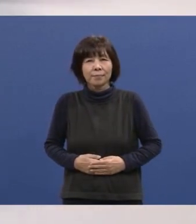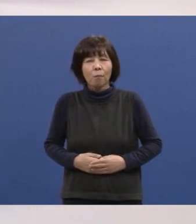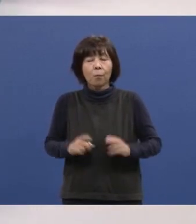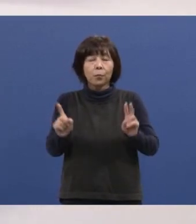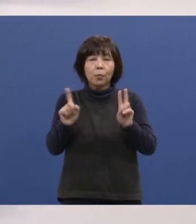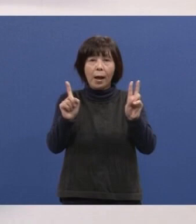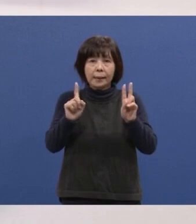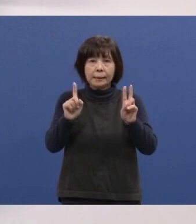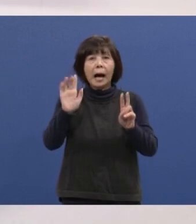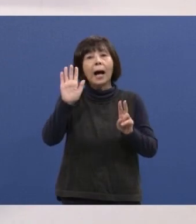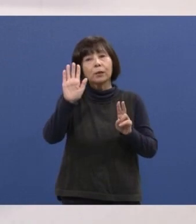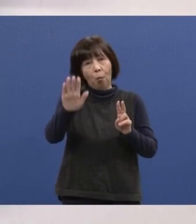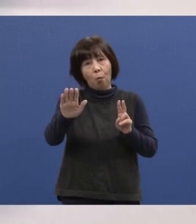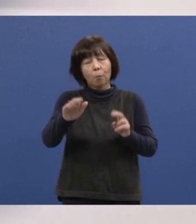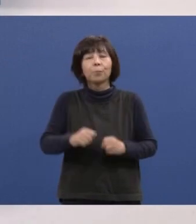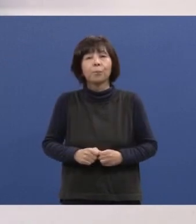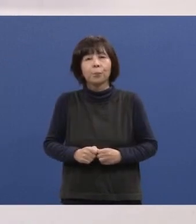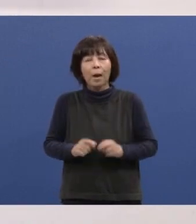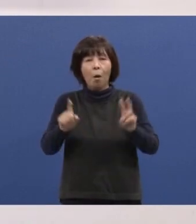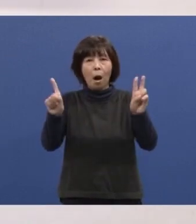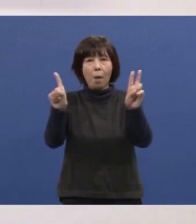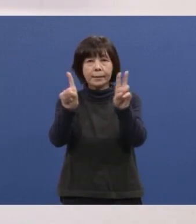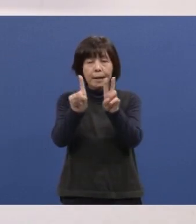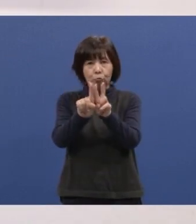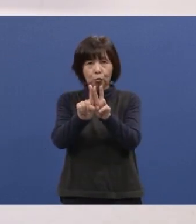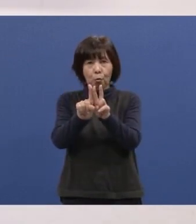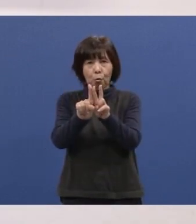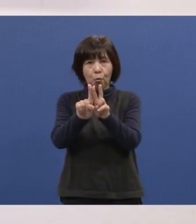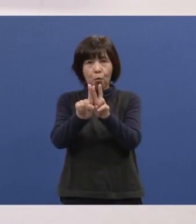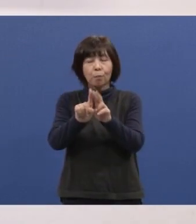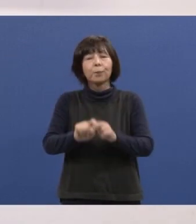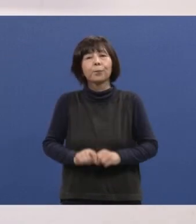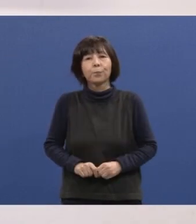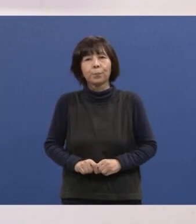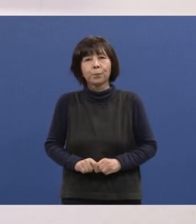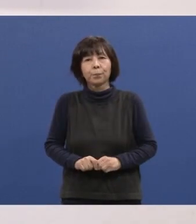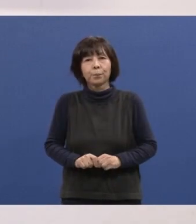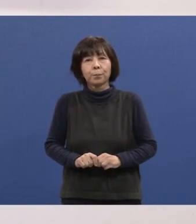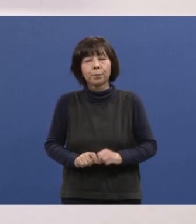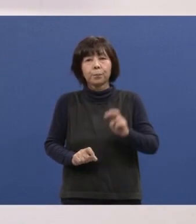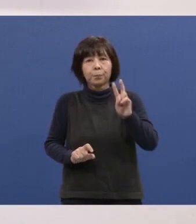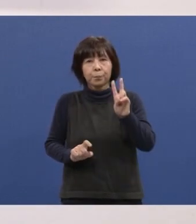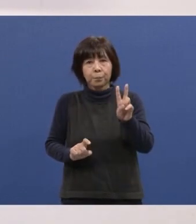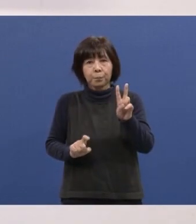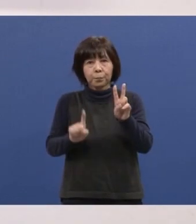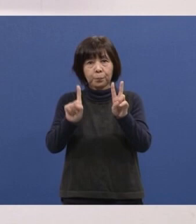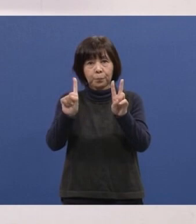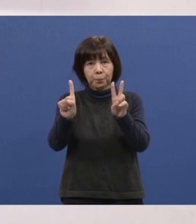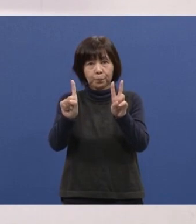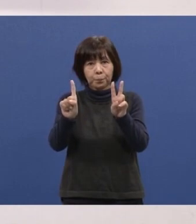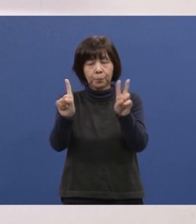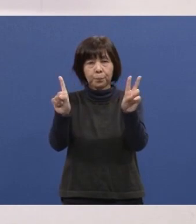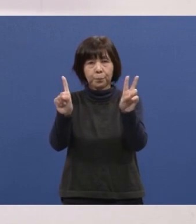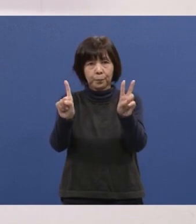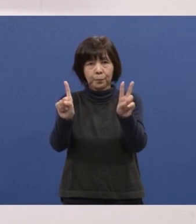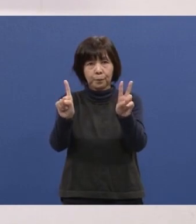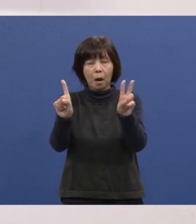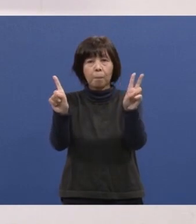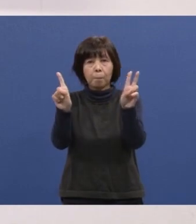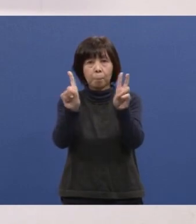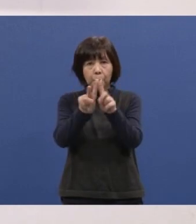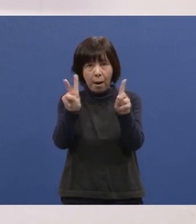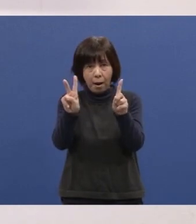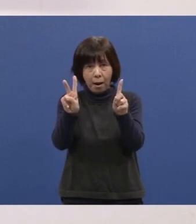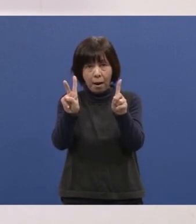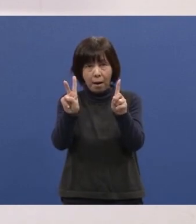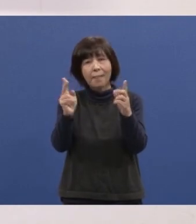両手を揺らした後、手を合わせると次の瞬間、右手と左手の2と1が